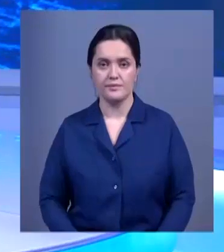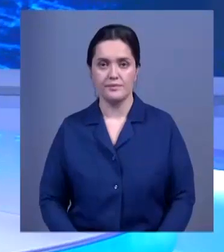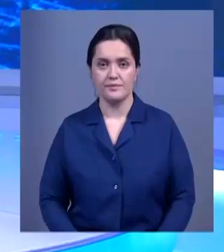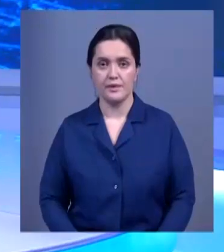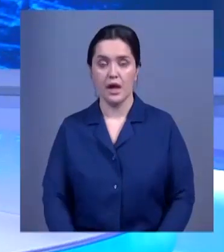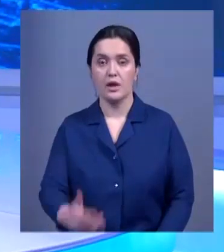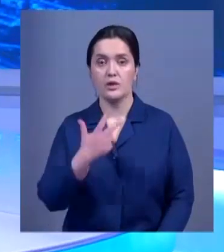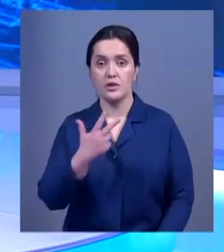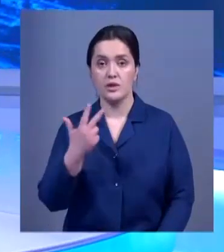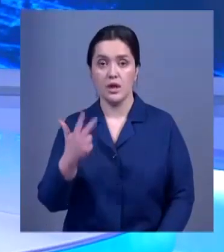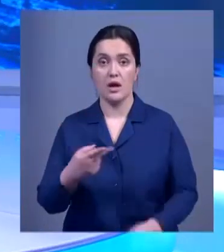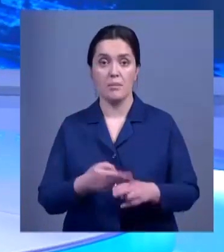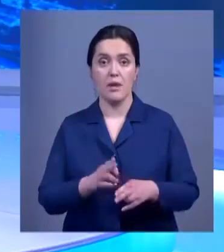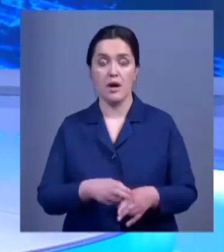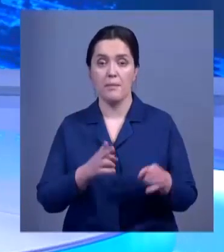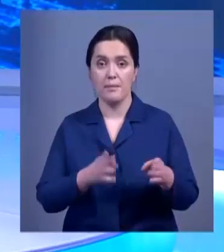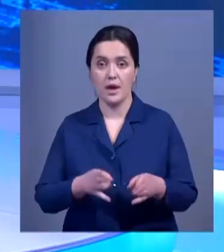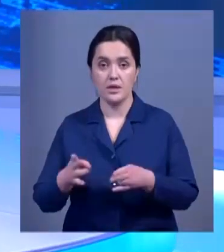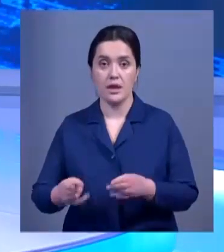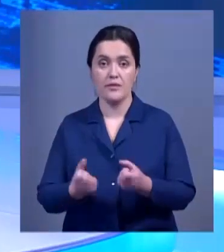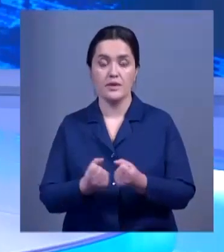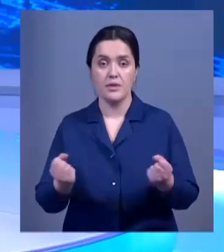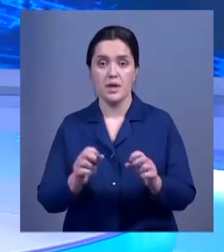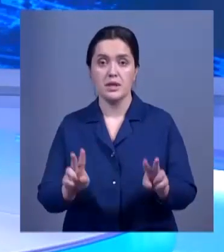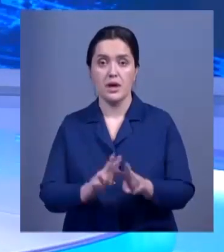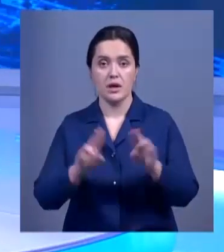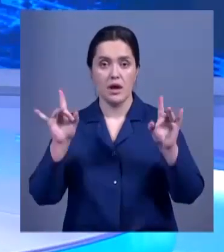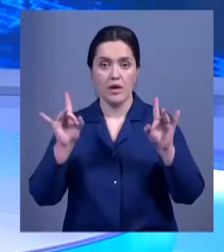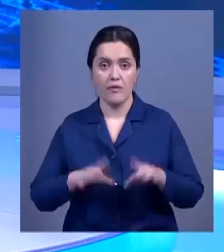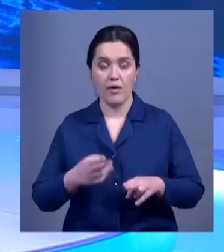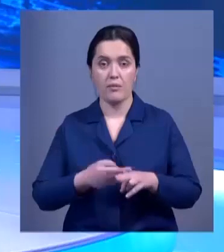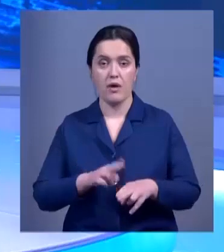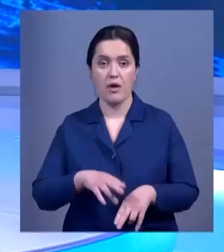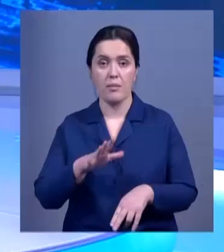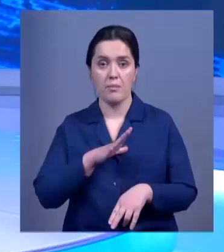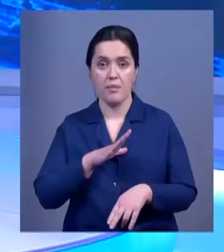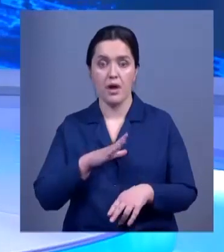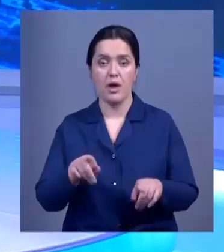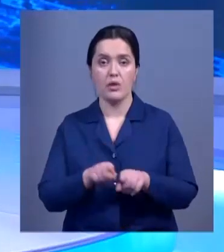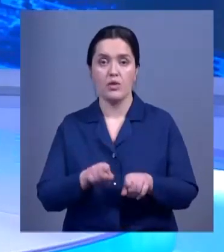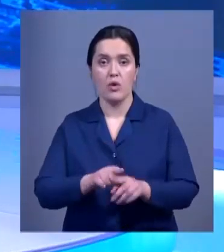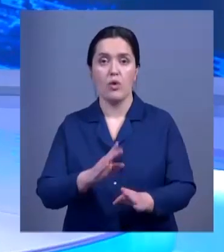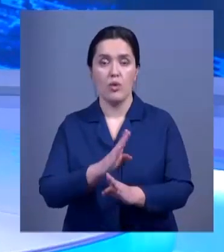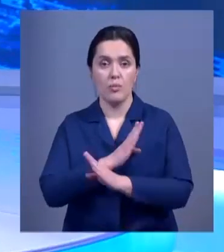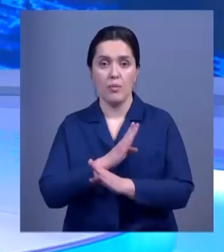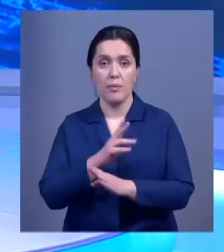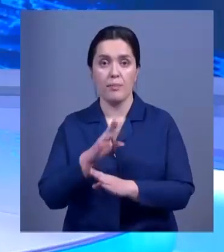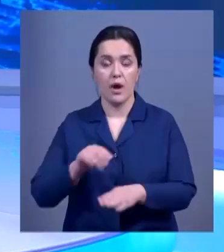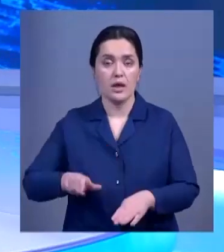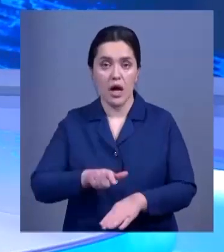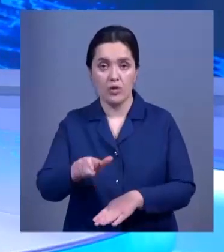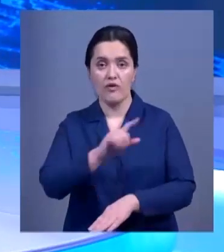до 33 выросло число пострадавших при взрыве в одном из столичных кафе не обошлось без жертв по дороге в больницу